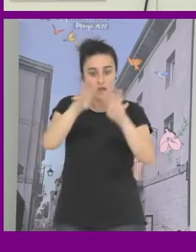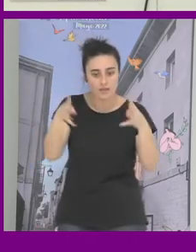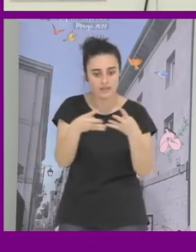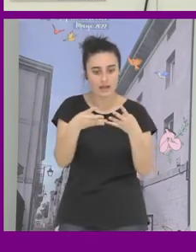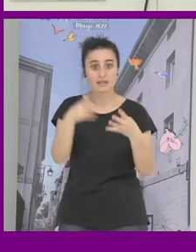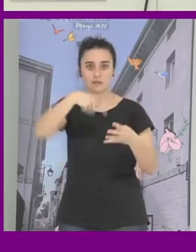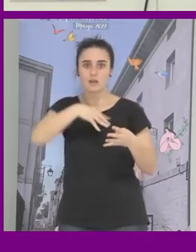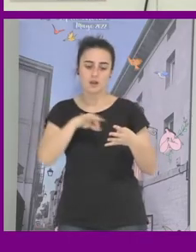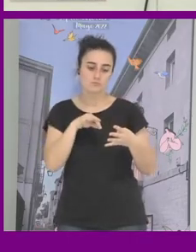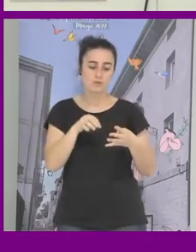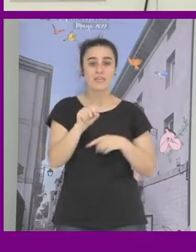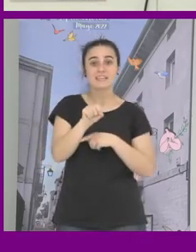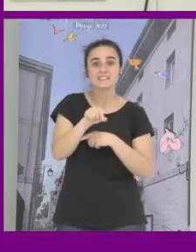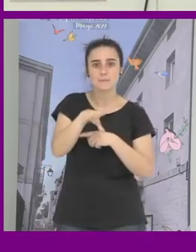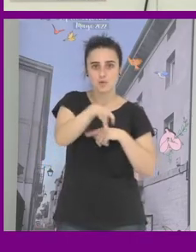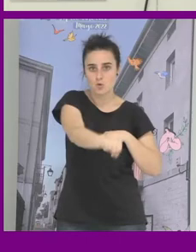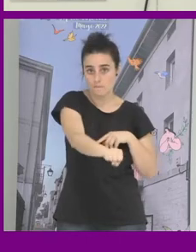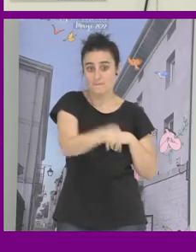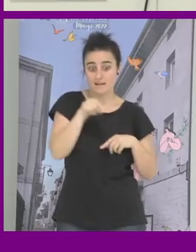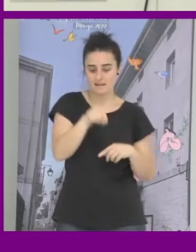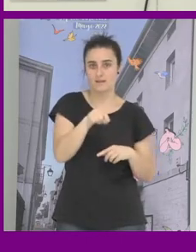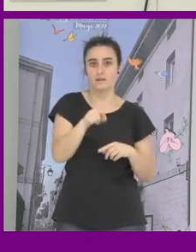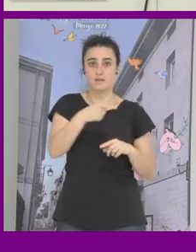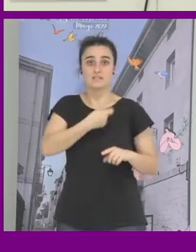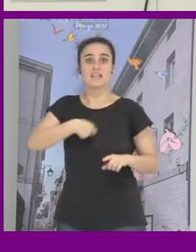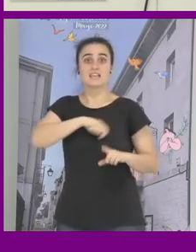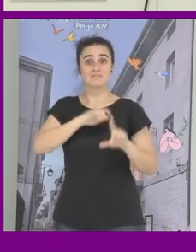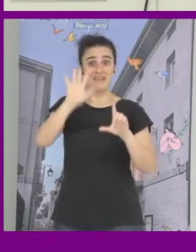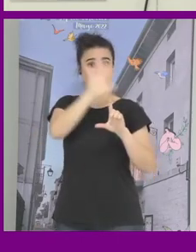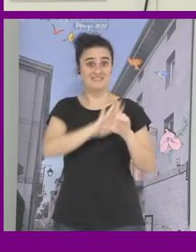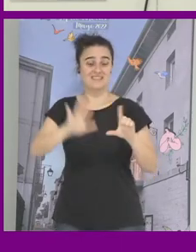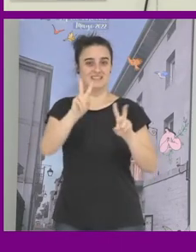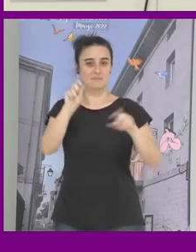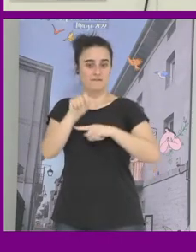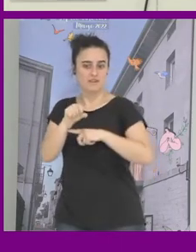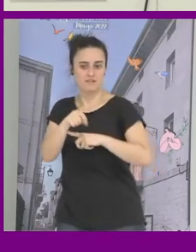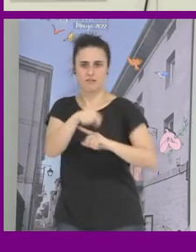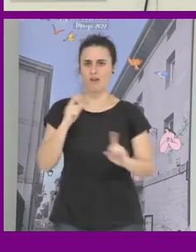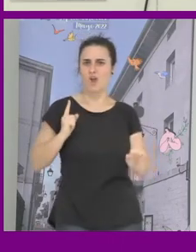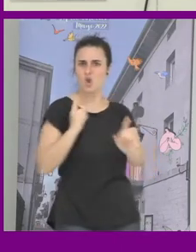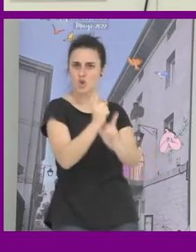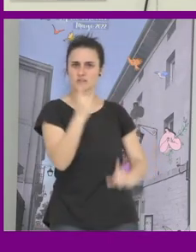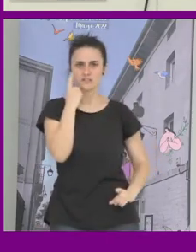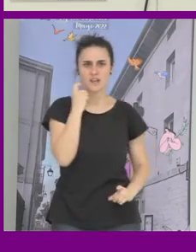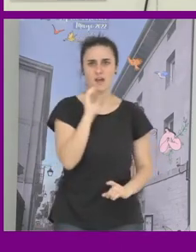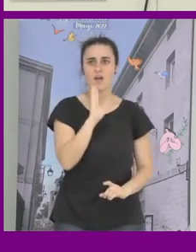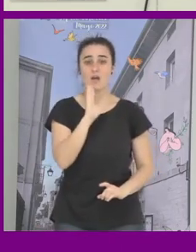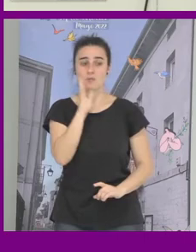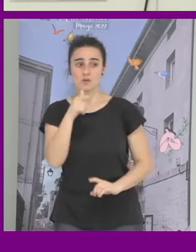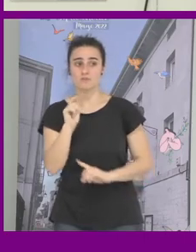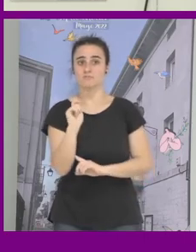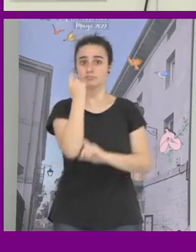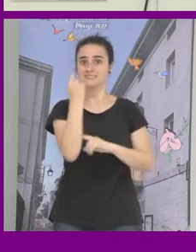erosteko, eta Espainiako fertilitatearen lobiak honen kontra egin du eta lortu du egun